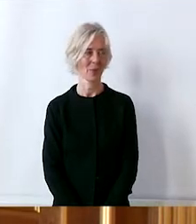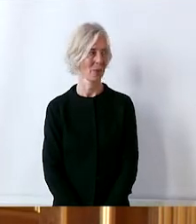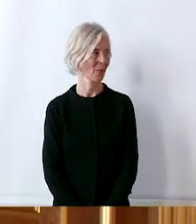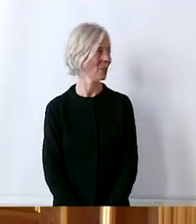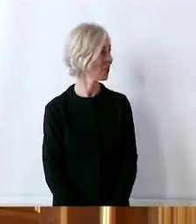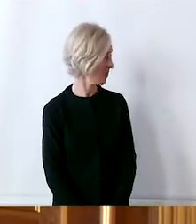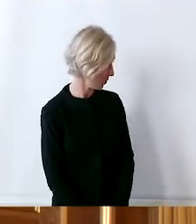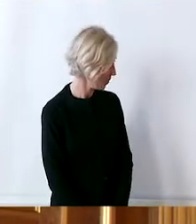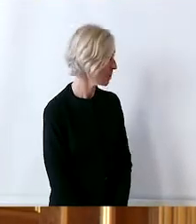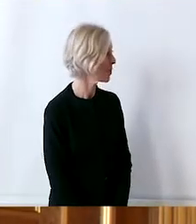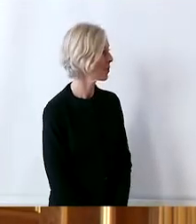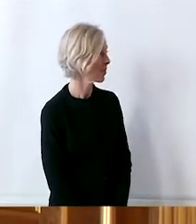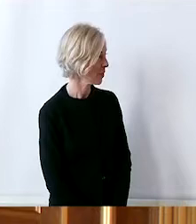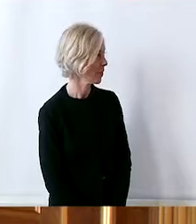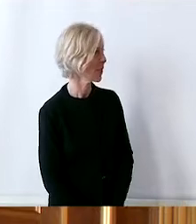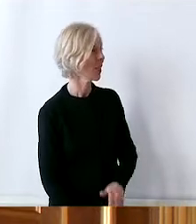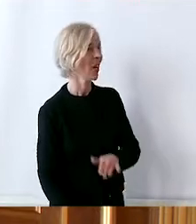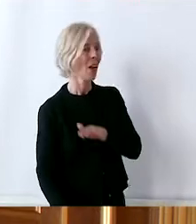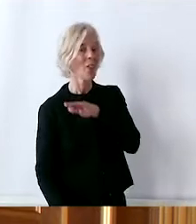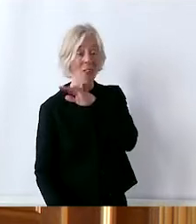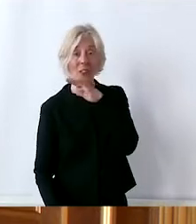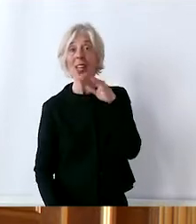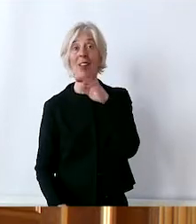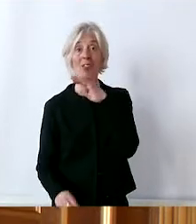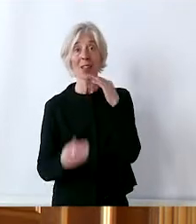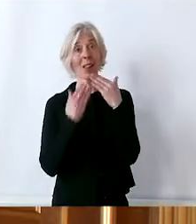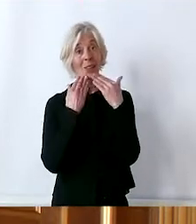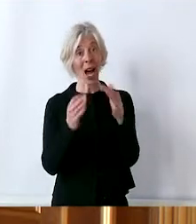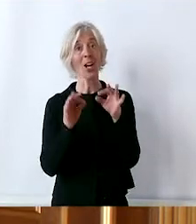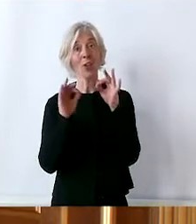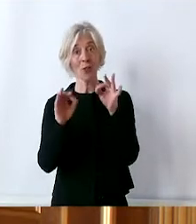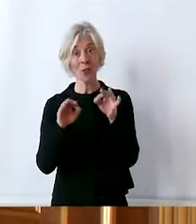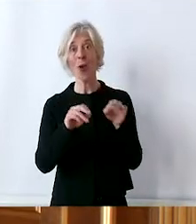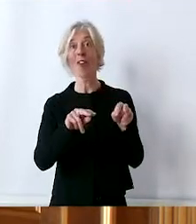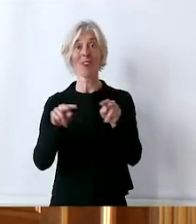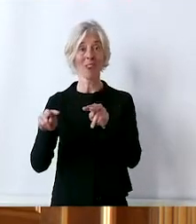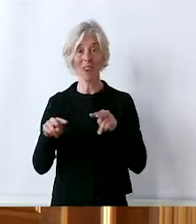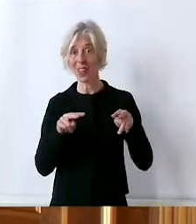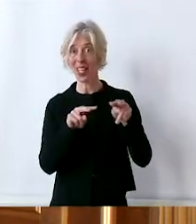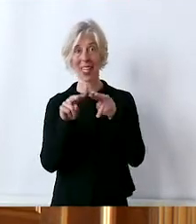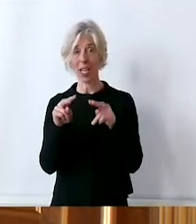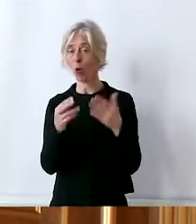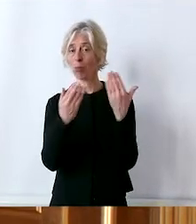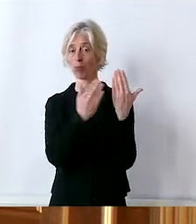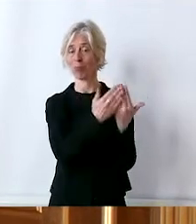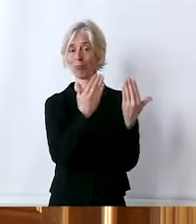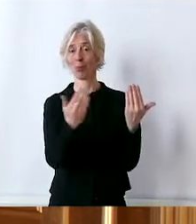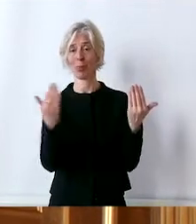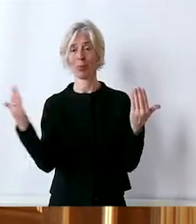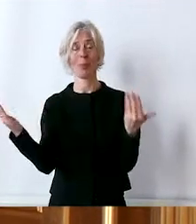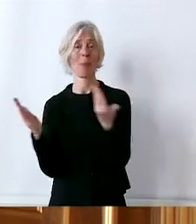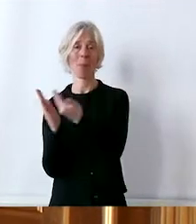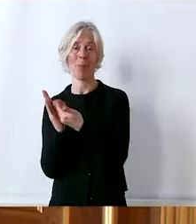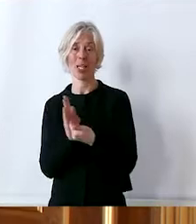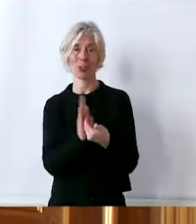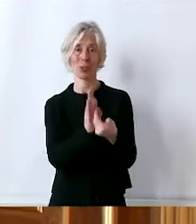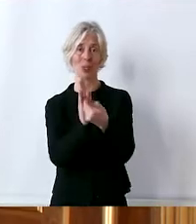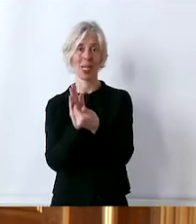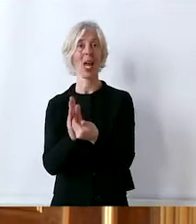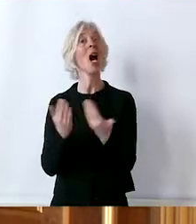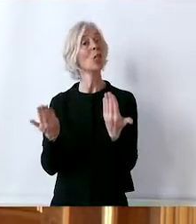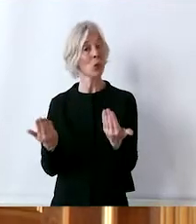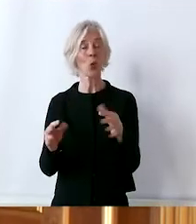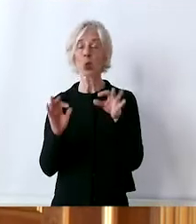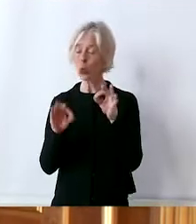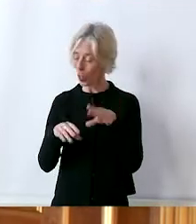Ja, vielen, vielen Dank für diese Statements, die, ich glaube, ein ziemlich guter Ausgangspunkt sein werden, um hier weitermachen zu